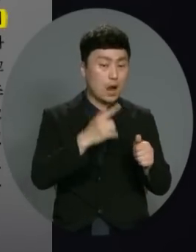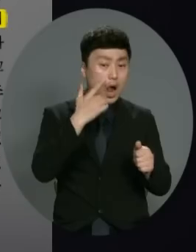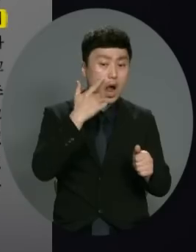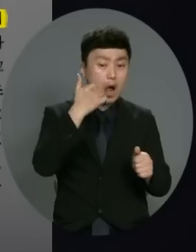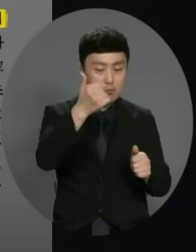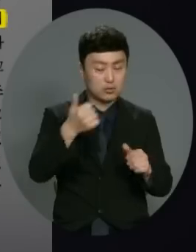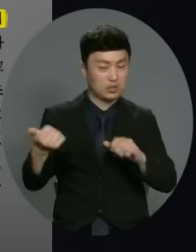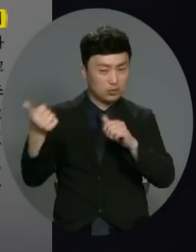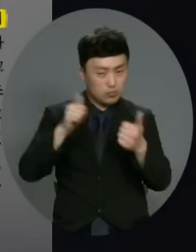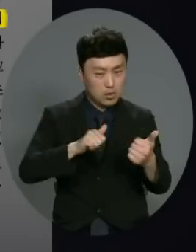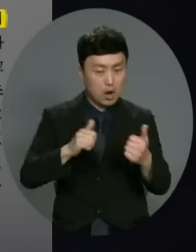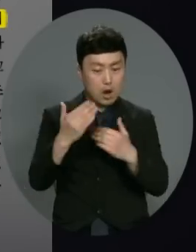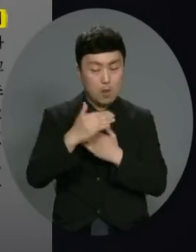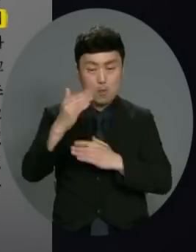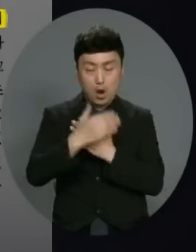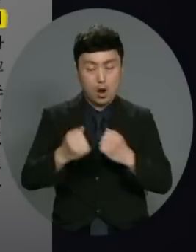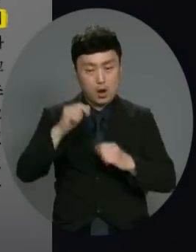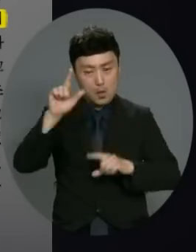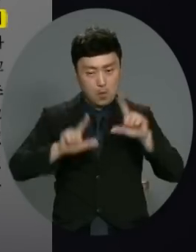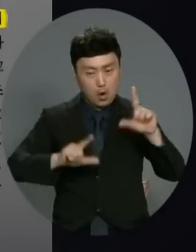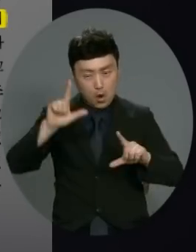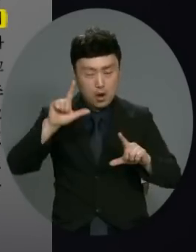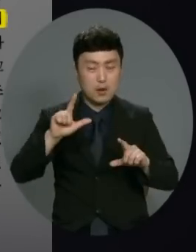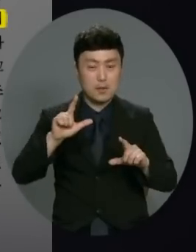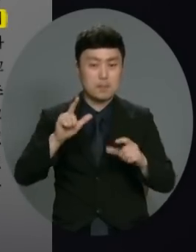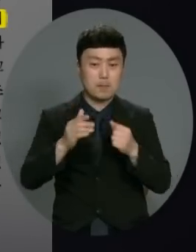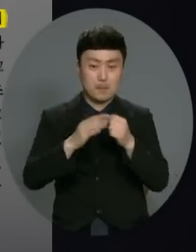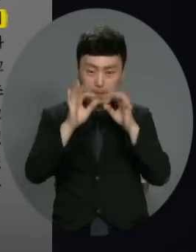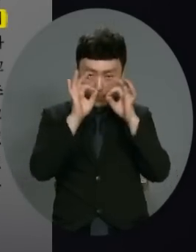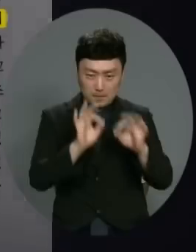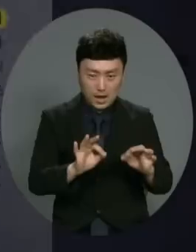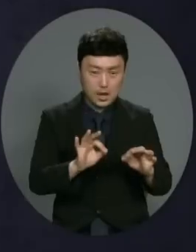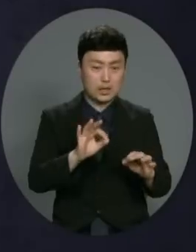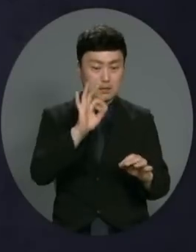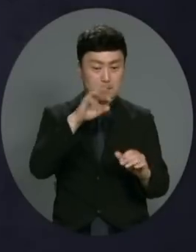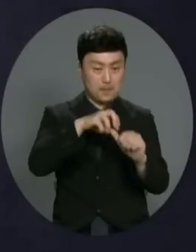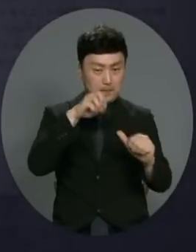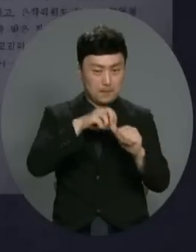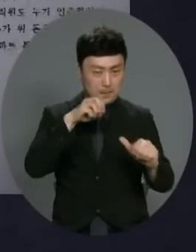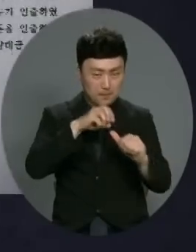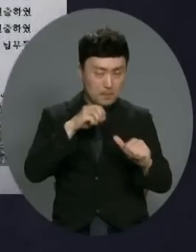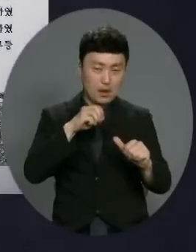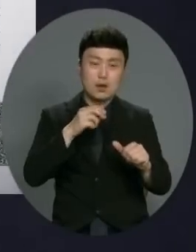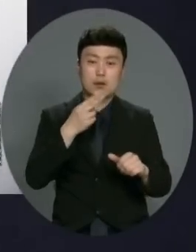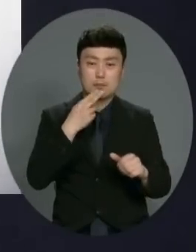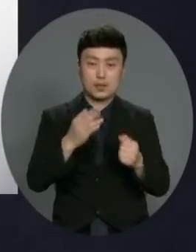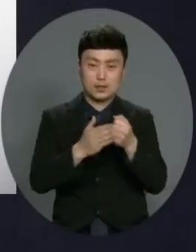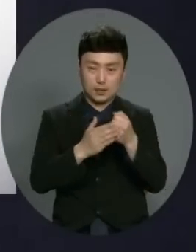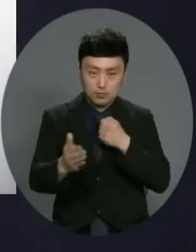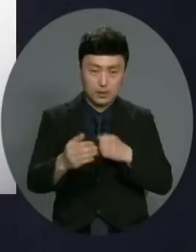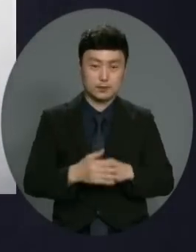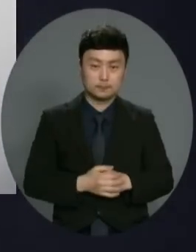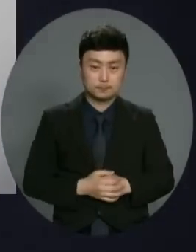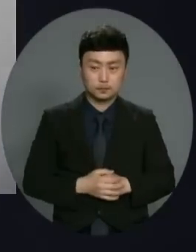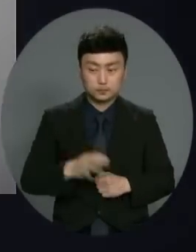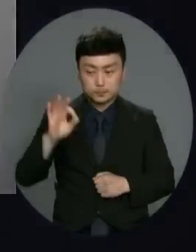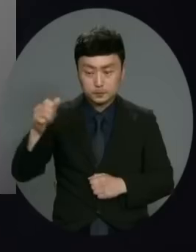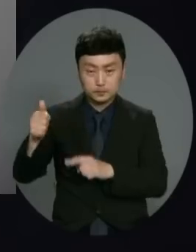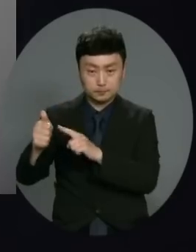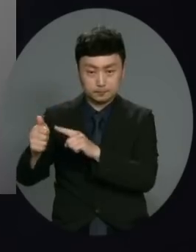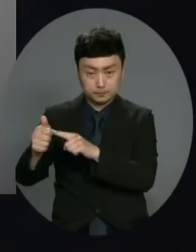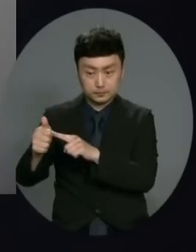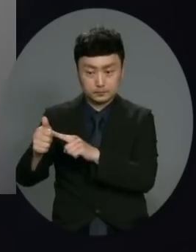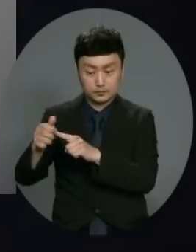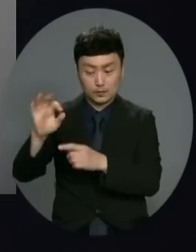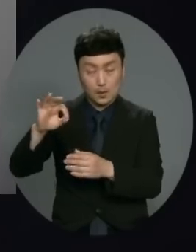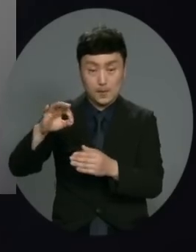사망일시 등에 비춰 직접 인출했을 가능성은 낮다고 봤습니다 또한 수사검사는 기증자의 통장에서 돈이